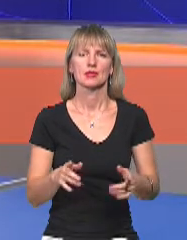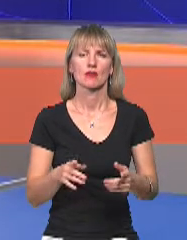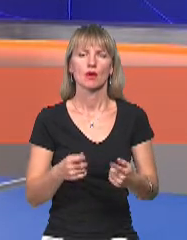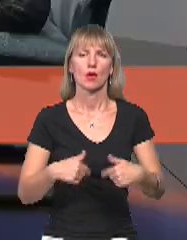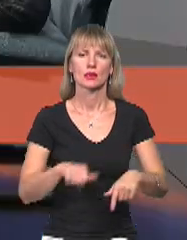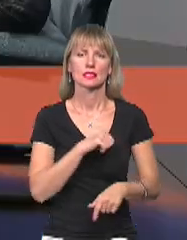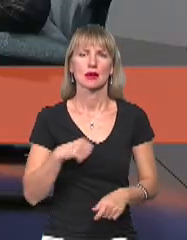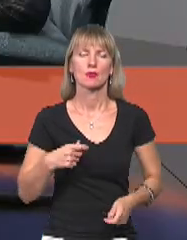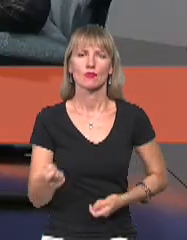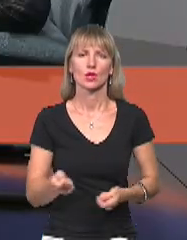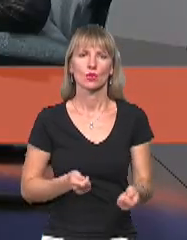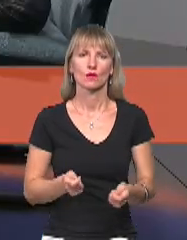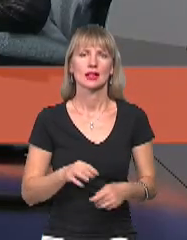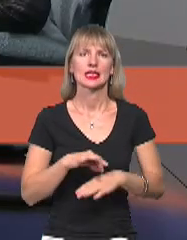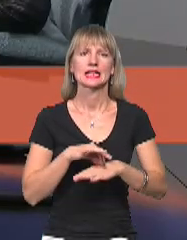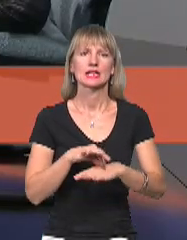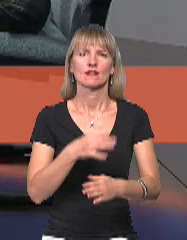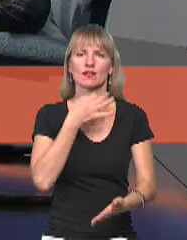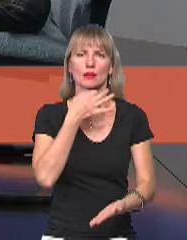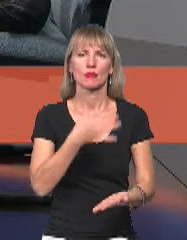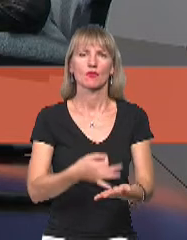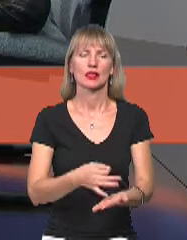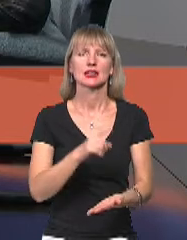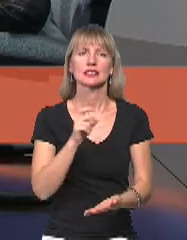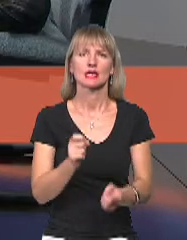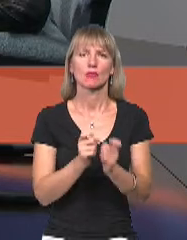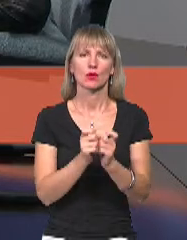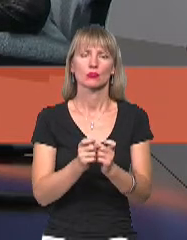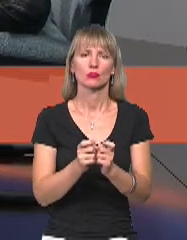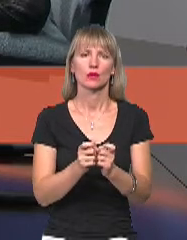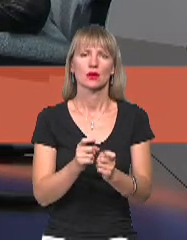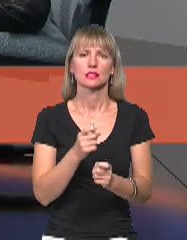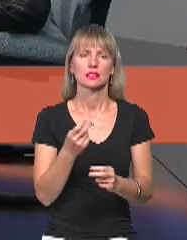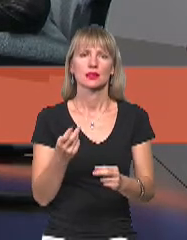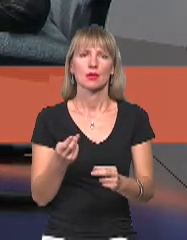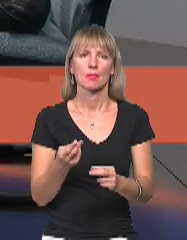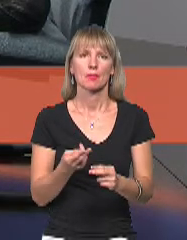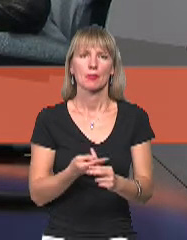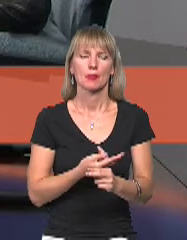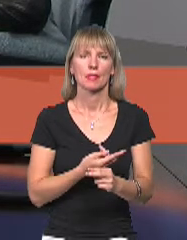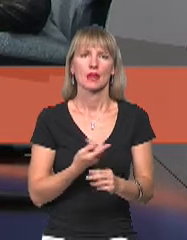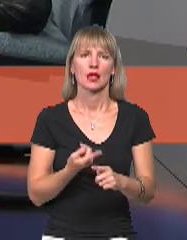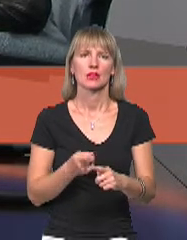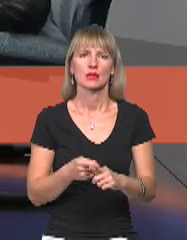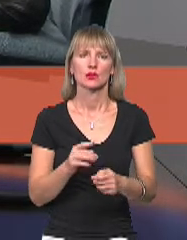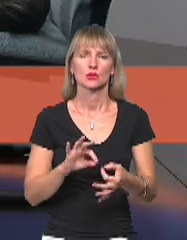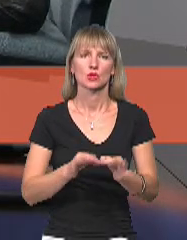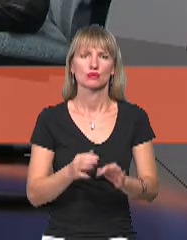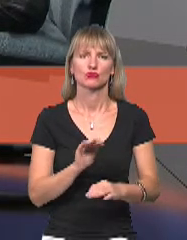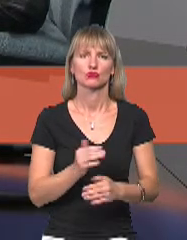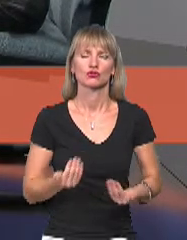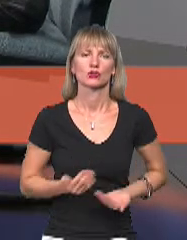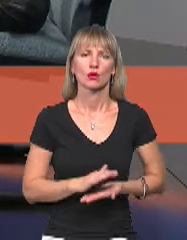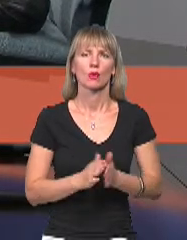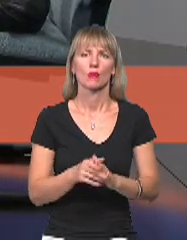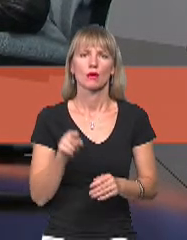органи самоврядування несуть відповідальність за боротьбу з бездоглядністю, а це є складні життєві умови. Вони повинні